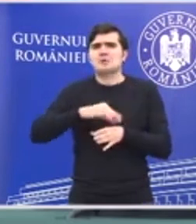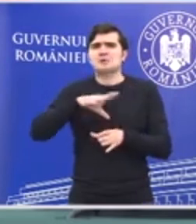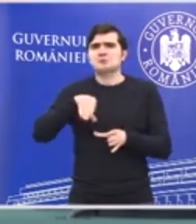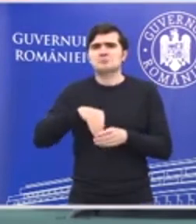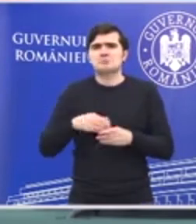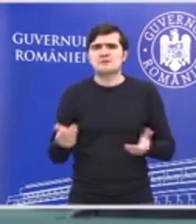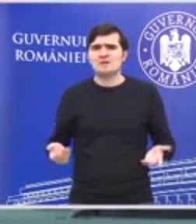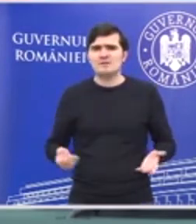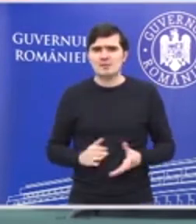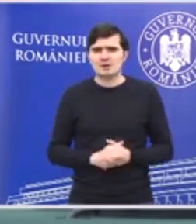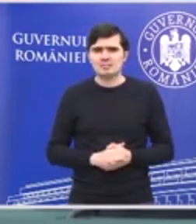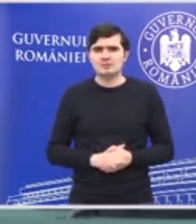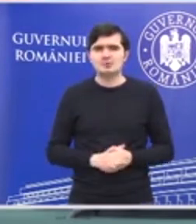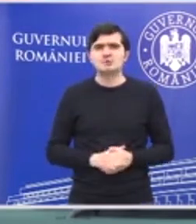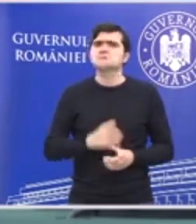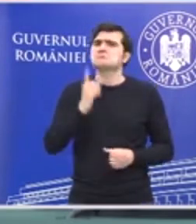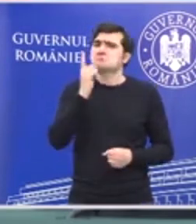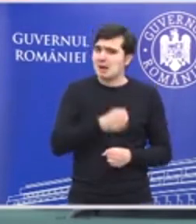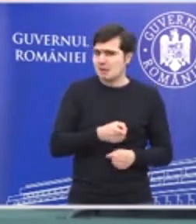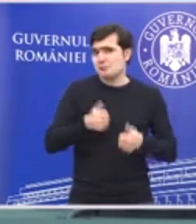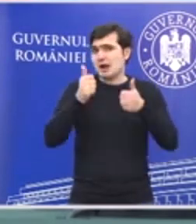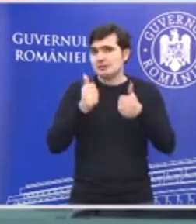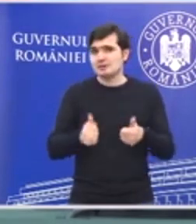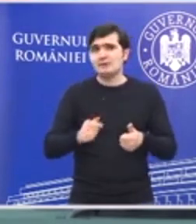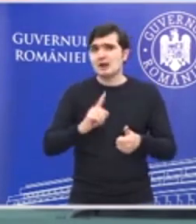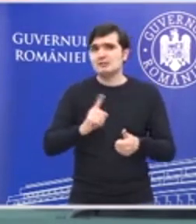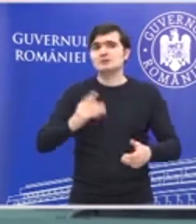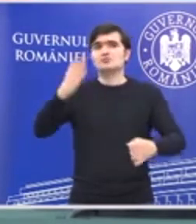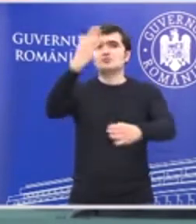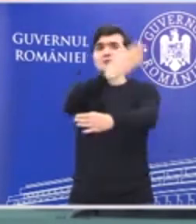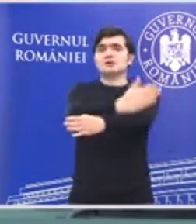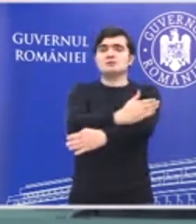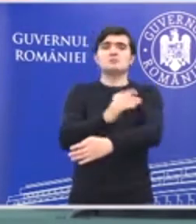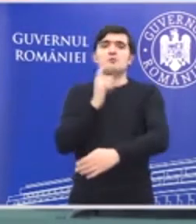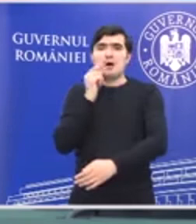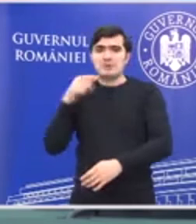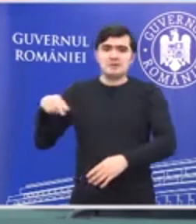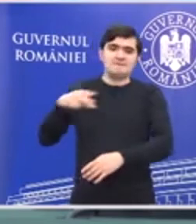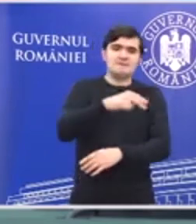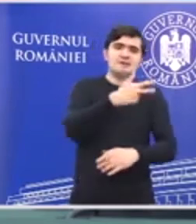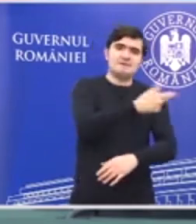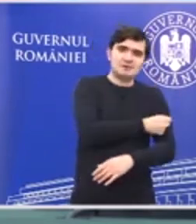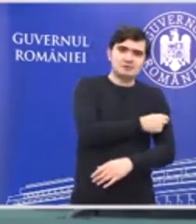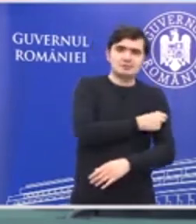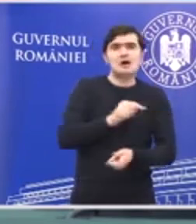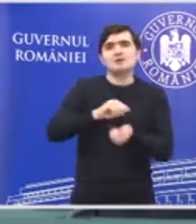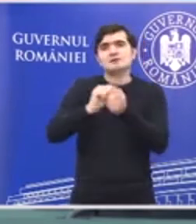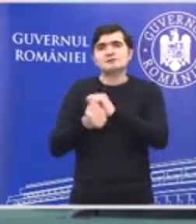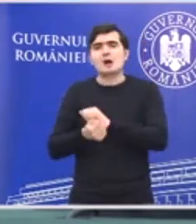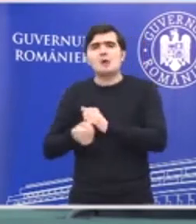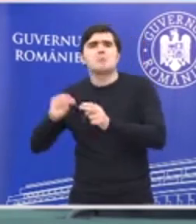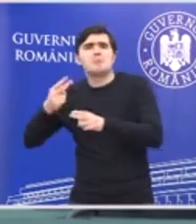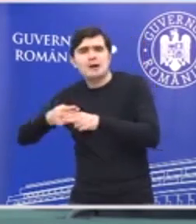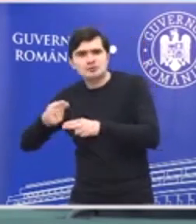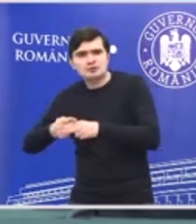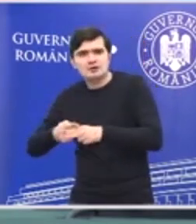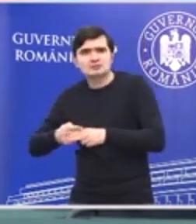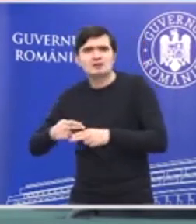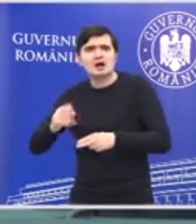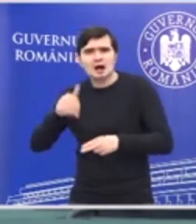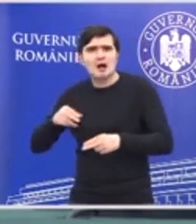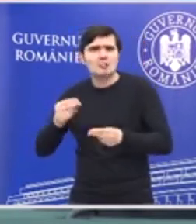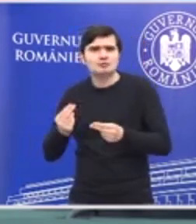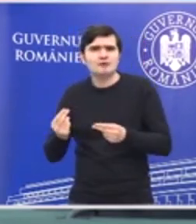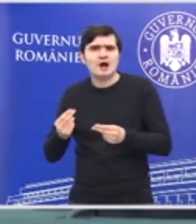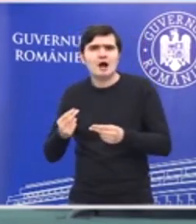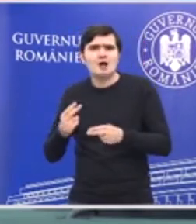familie. Singurul lucru este să nu intersectăm pacienți care vin la vaccinare cu persoane, cu pacienți care se prezintă pentru afecțiuni